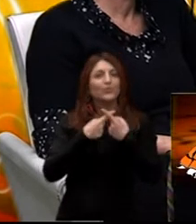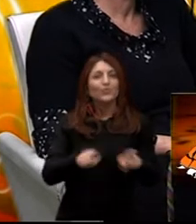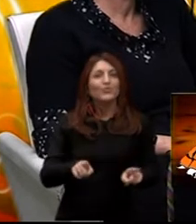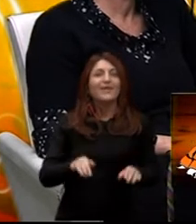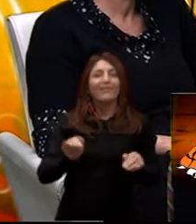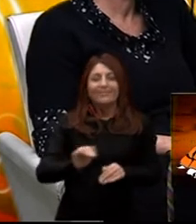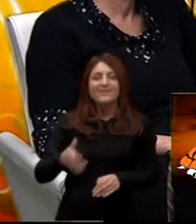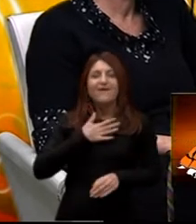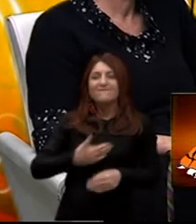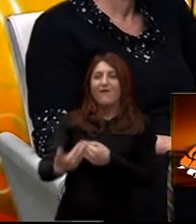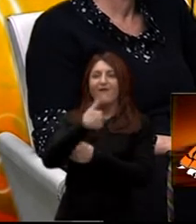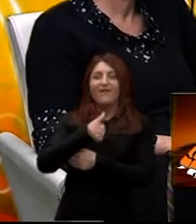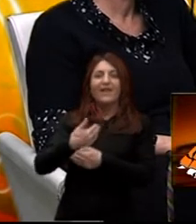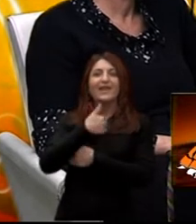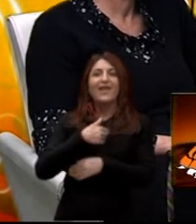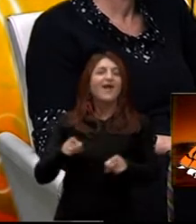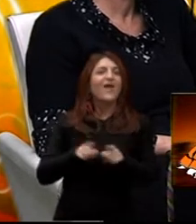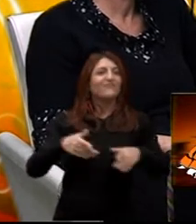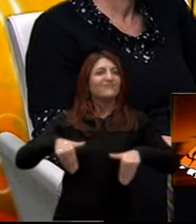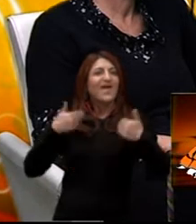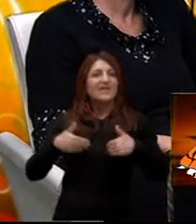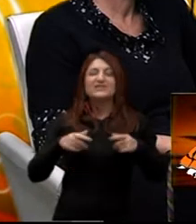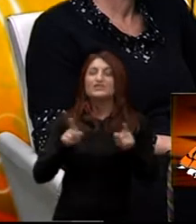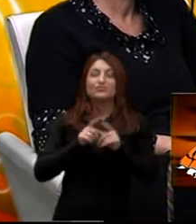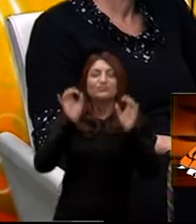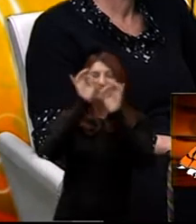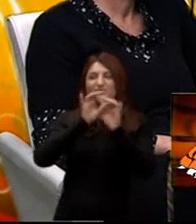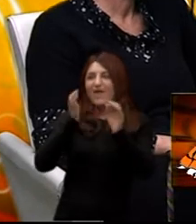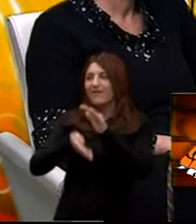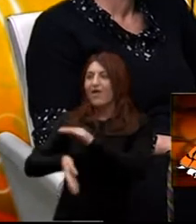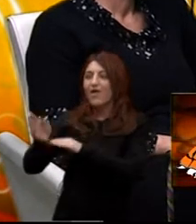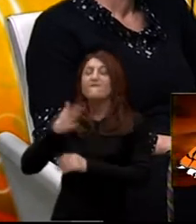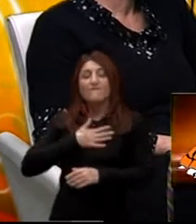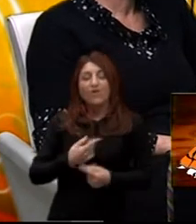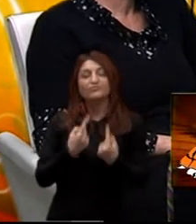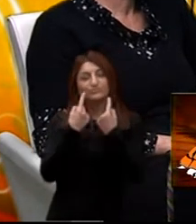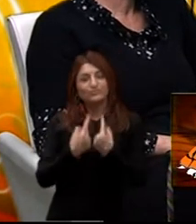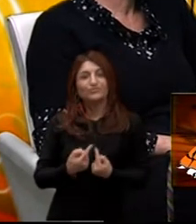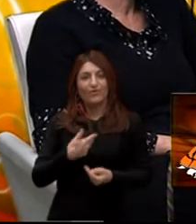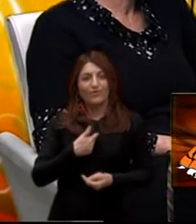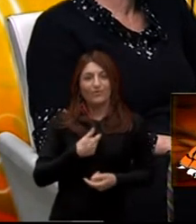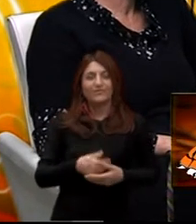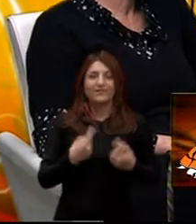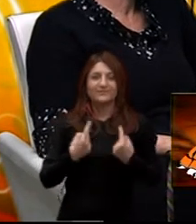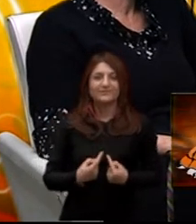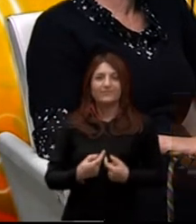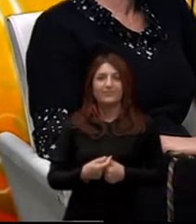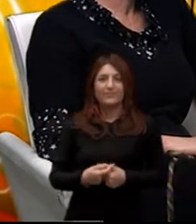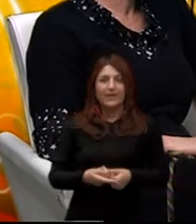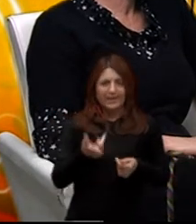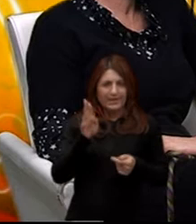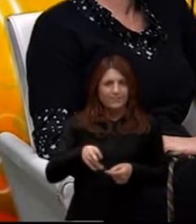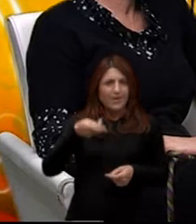velikim veseljom i zapravo sa tugom odlaze jer bi ostala još kod nas. Jel mi imate mogućnost da ih možda držite cijele